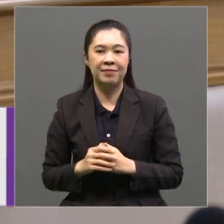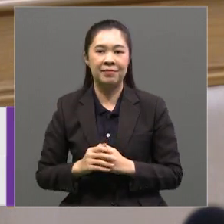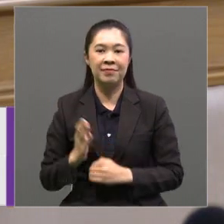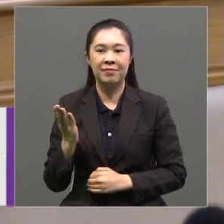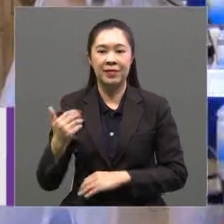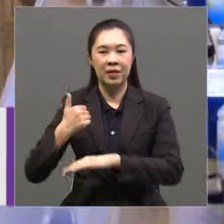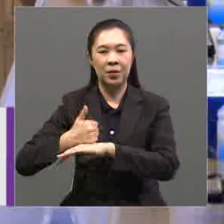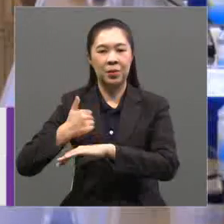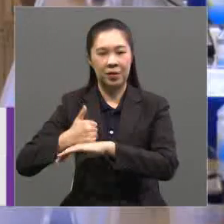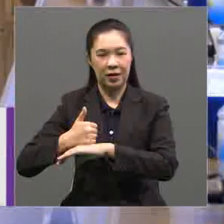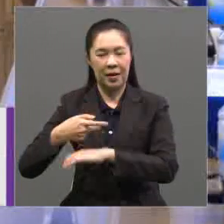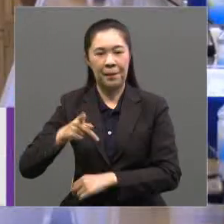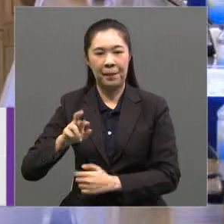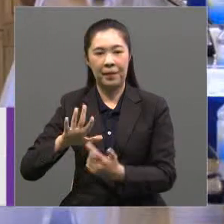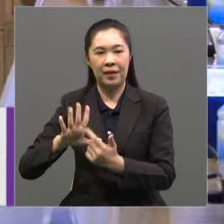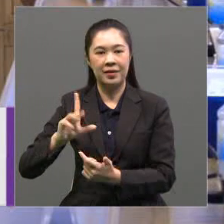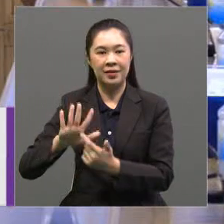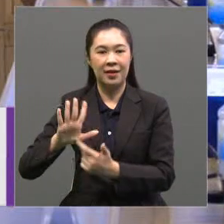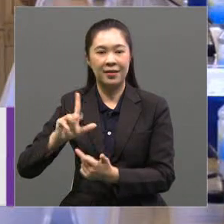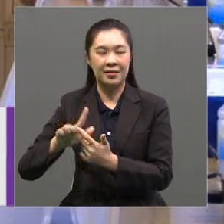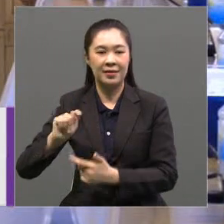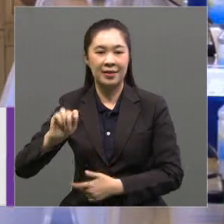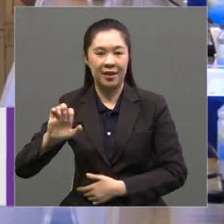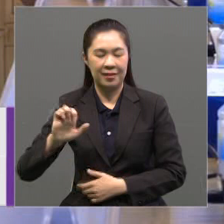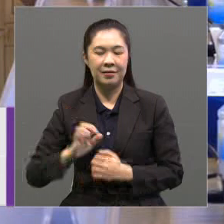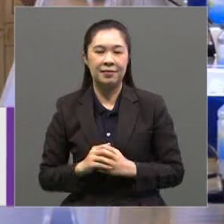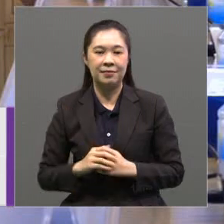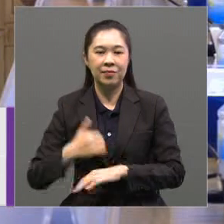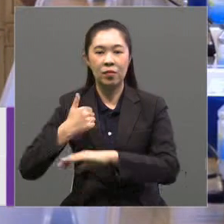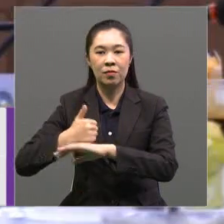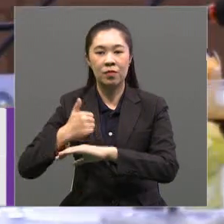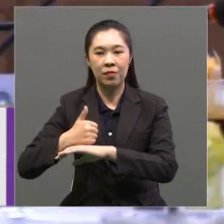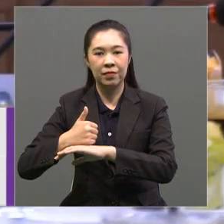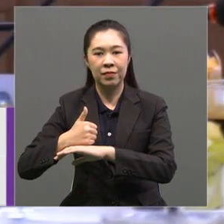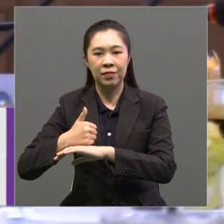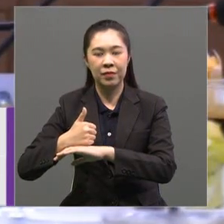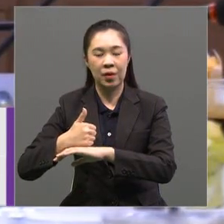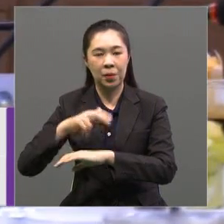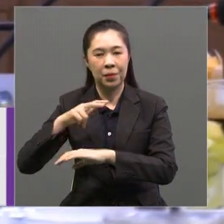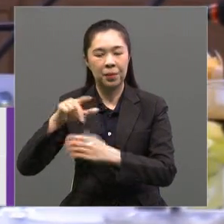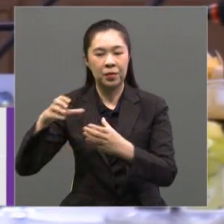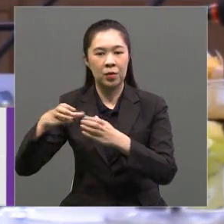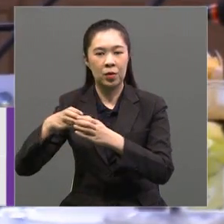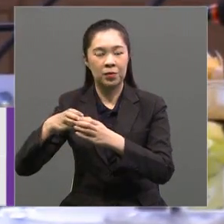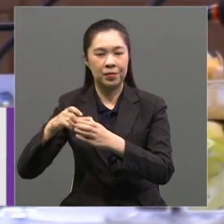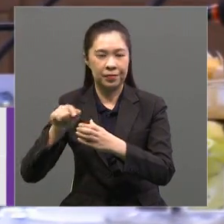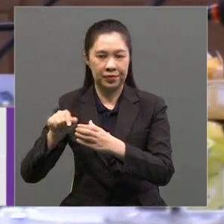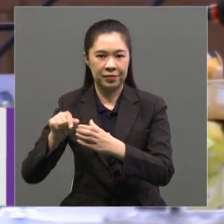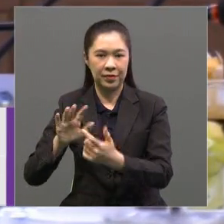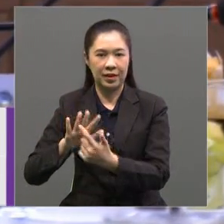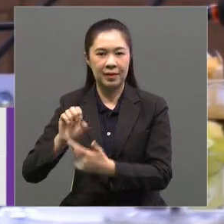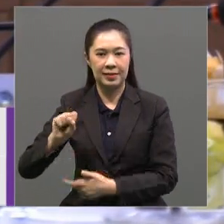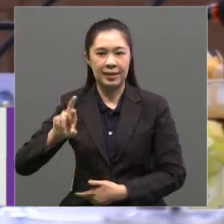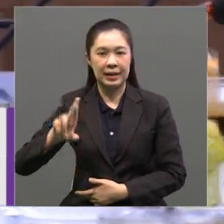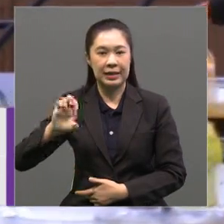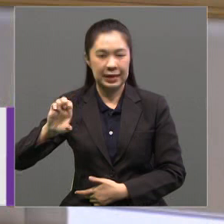อมาทาหัวหน้าพรรคประชาชาตินายวสวัตพวงพรศรีหัวหน้าพรรคเพื่อไทยรวมพลังพลตำรวจเอกเสรีพิสุทธิ์เตมิยเว